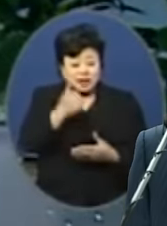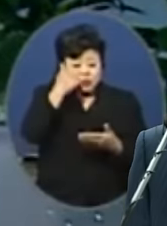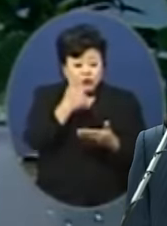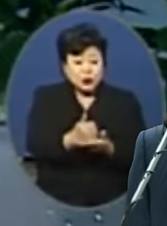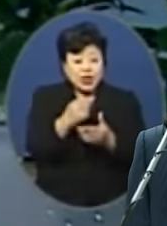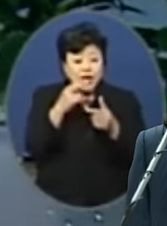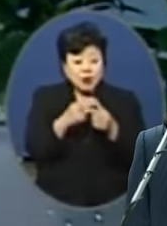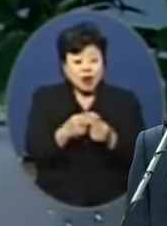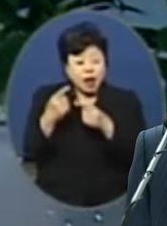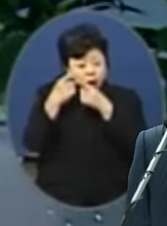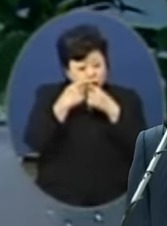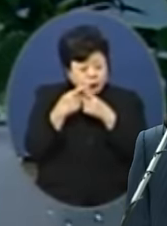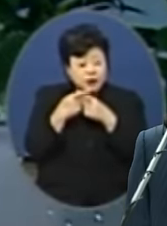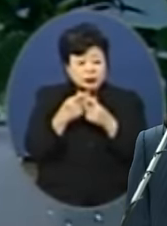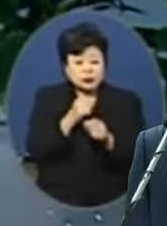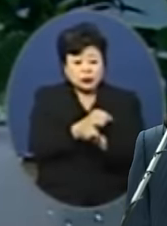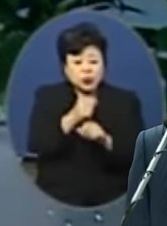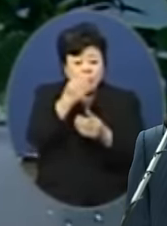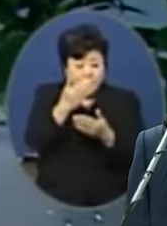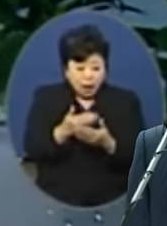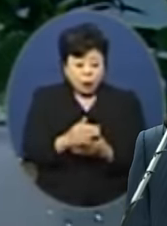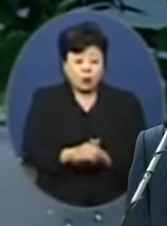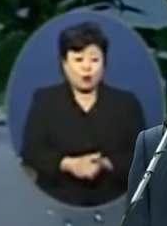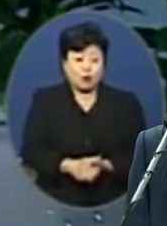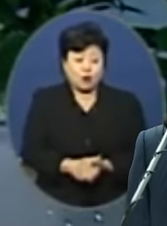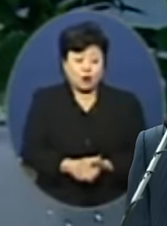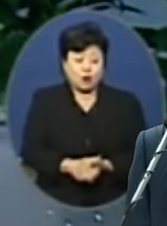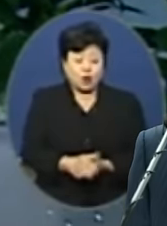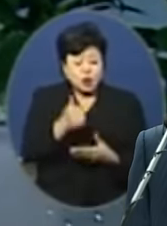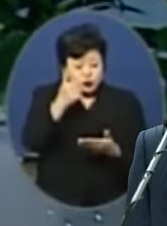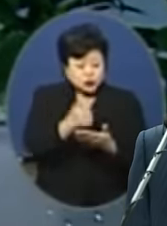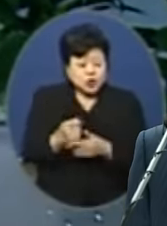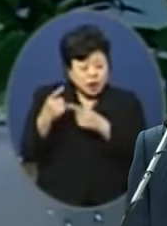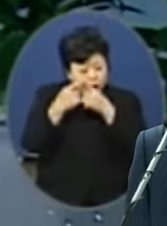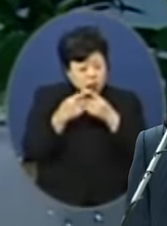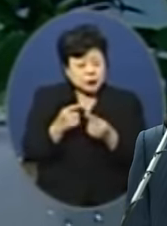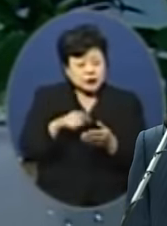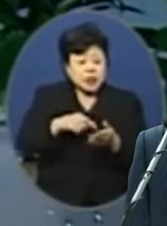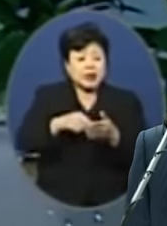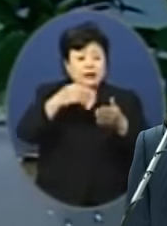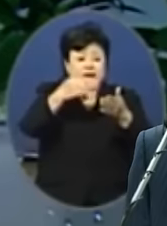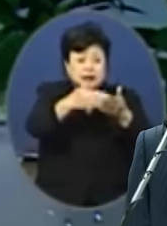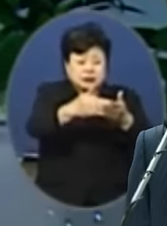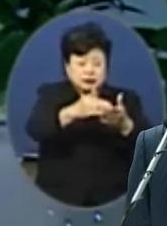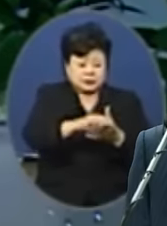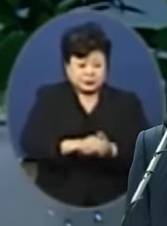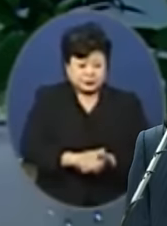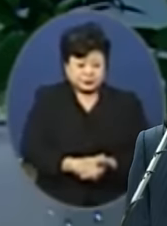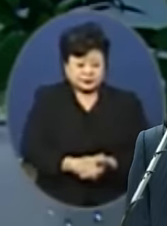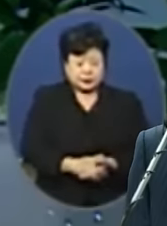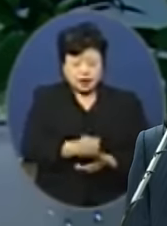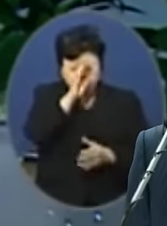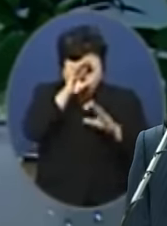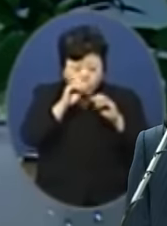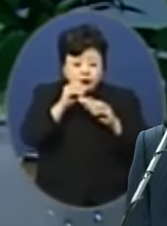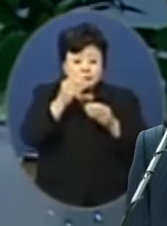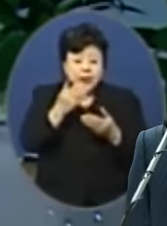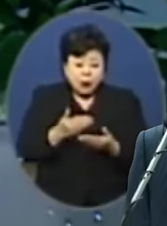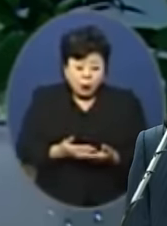죄와 허물에서 노예남을 받았다, 죄와 허물에서 청산함을 받았다, 병고침